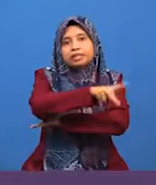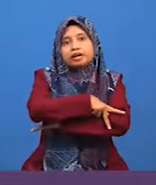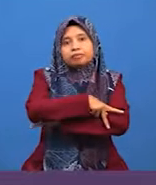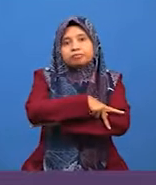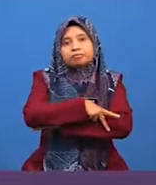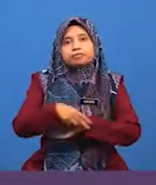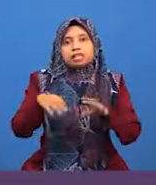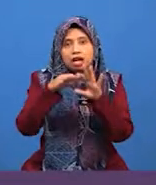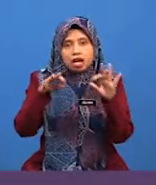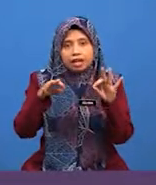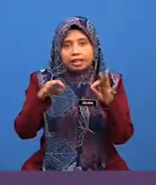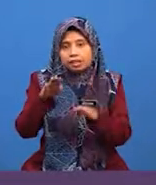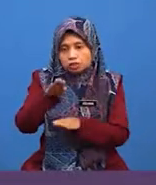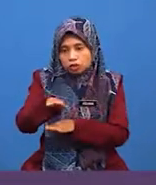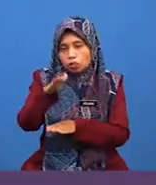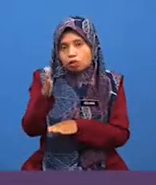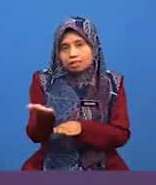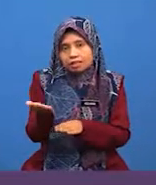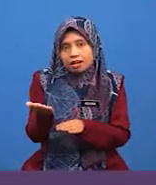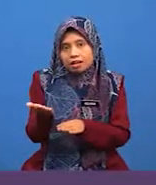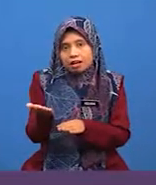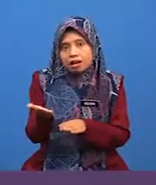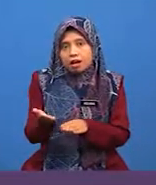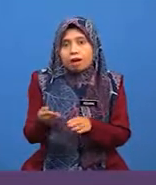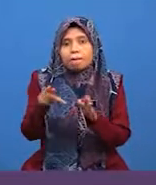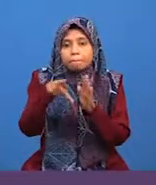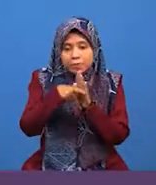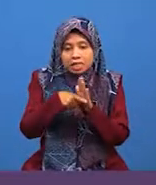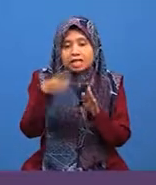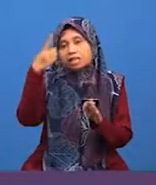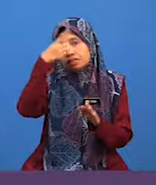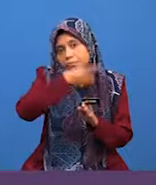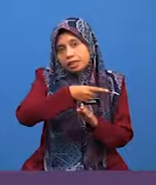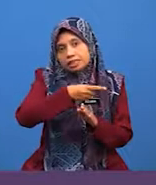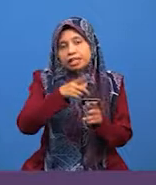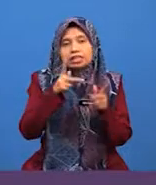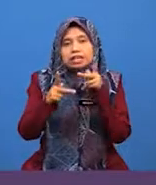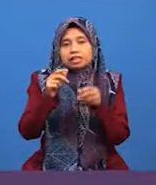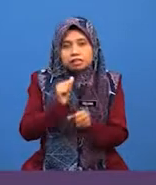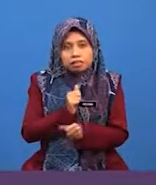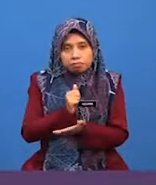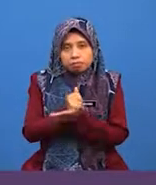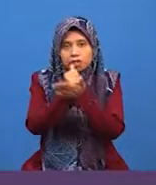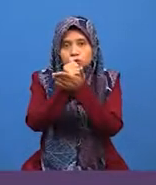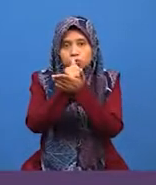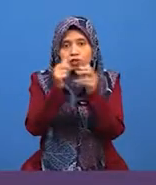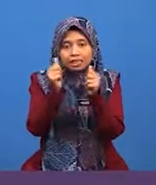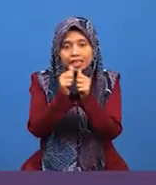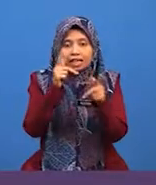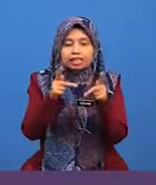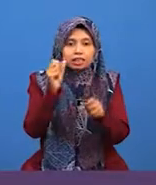Ayat disongsangkan dengan perdepanan kata bantu dengan kata